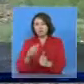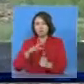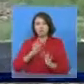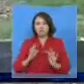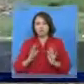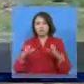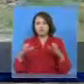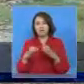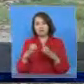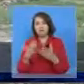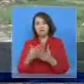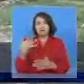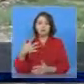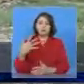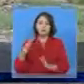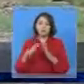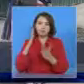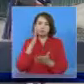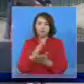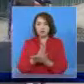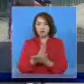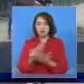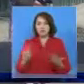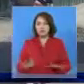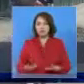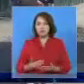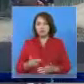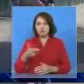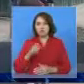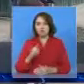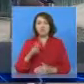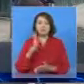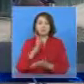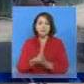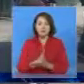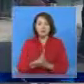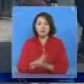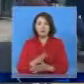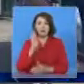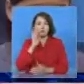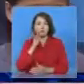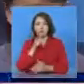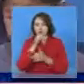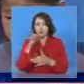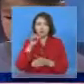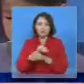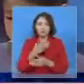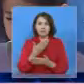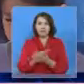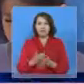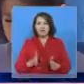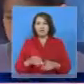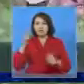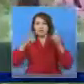саяжай. Мұнда шамамен 50 үй бар. Жергілікті тұрғындар көгілдір отымен қамтылған, ал орталық суға әлі қосылмапты. Жолын